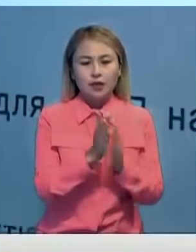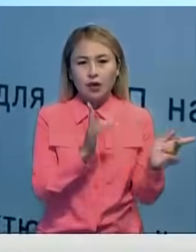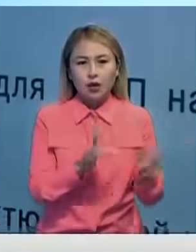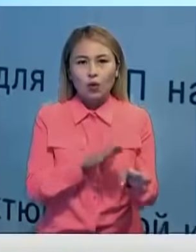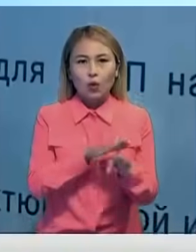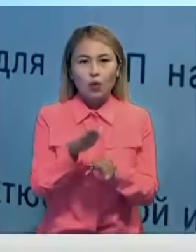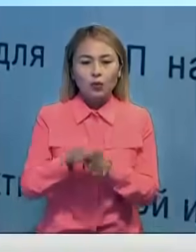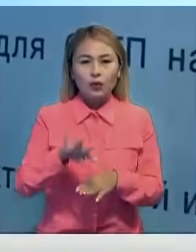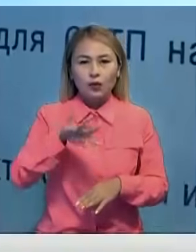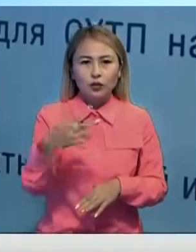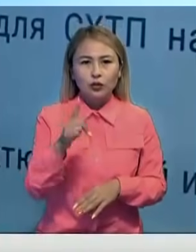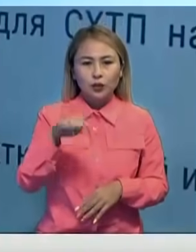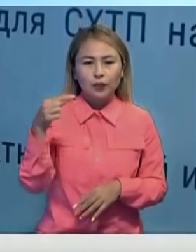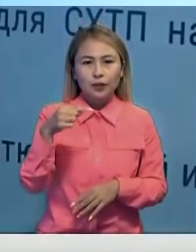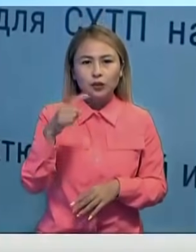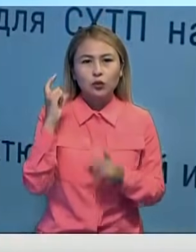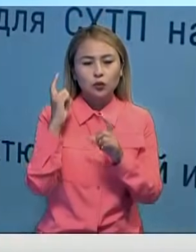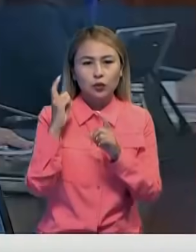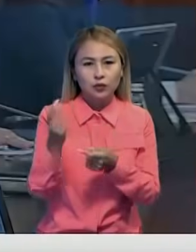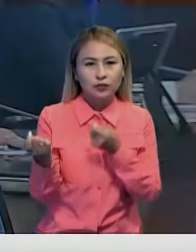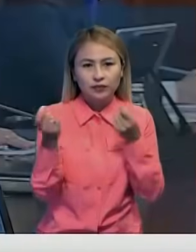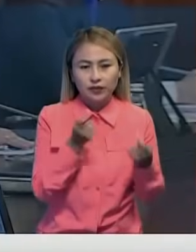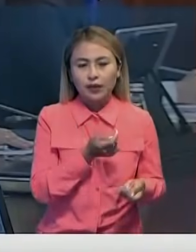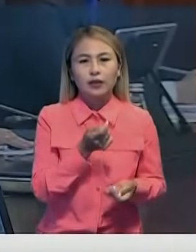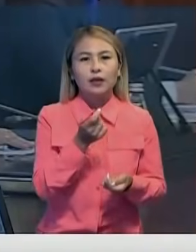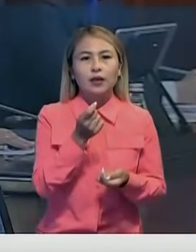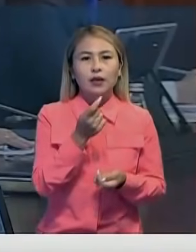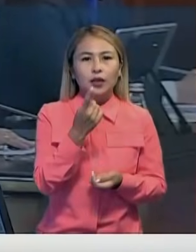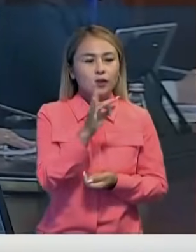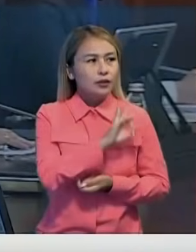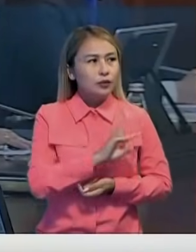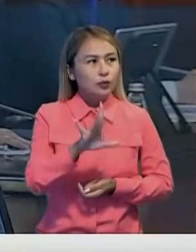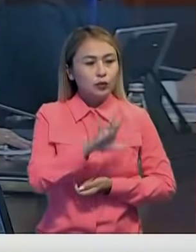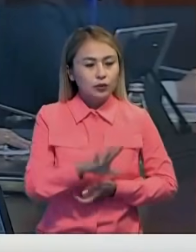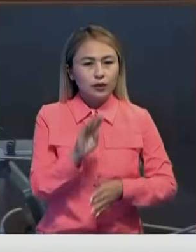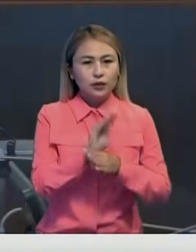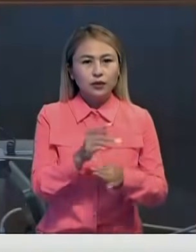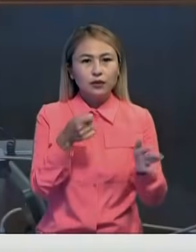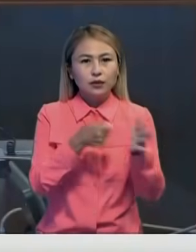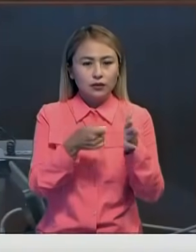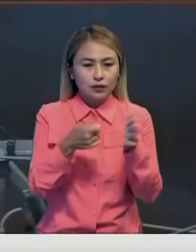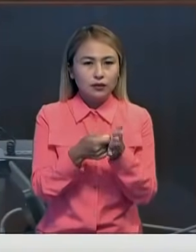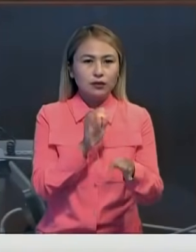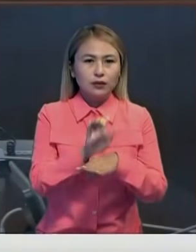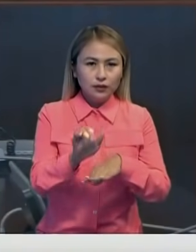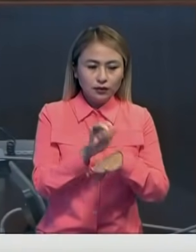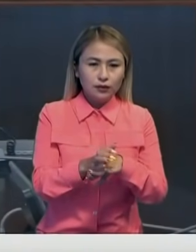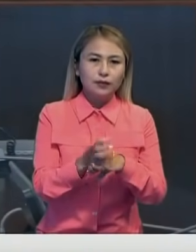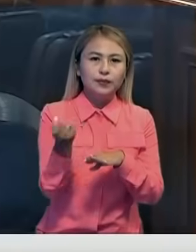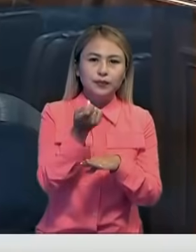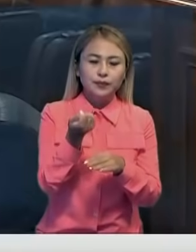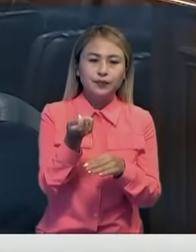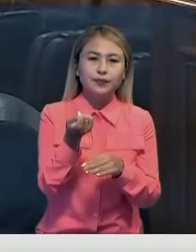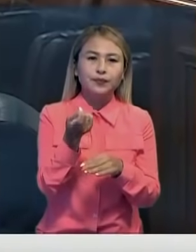қосымша 43,1 мың тонна арзан дизель отыны бөлінді. Республикадан кесек жемшөпті шығаруға және жемдік астық